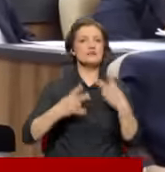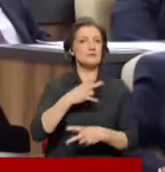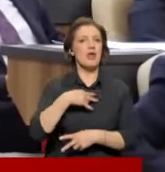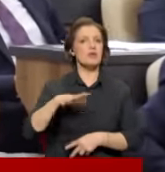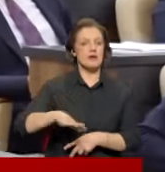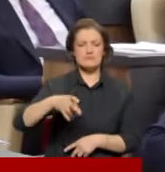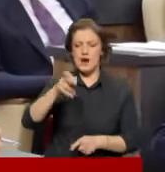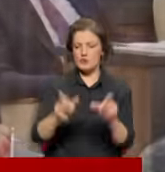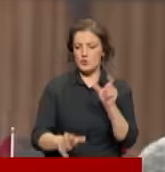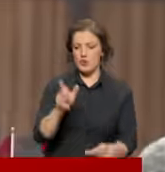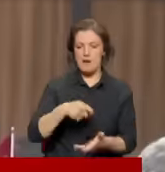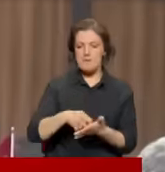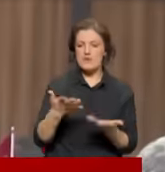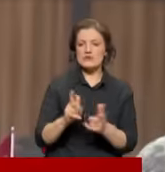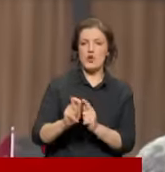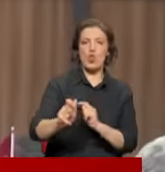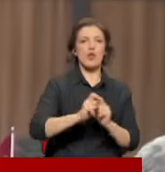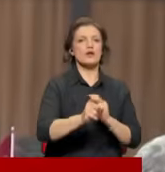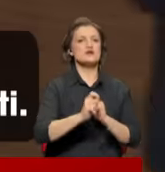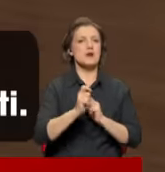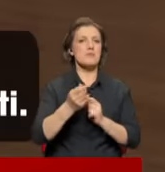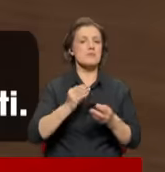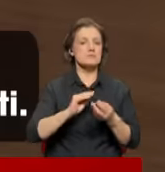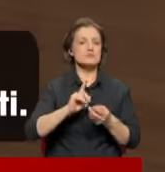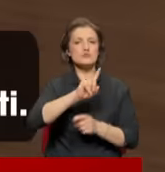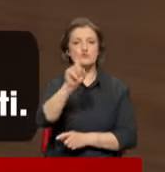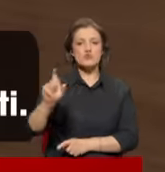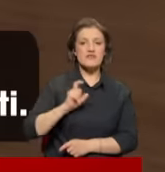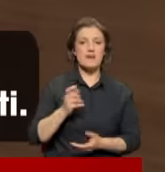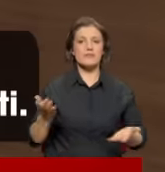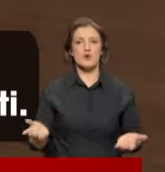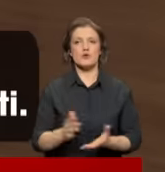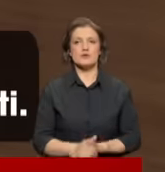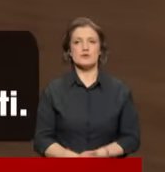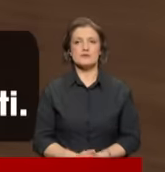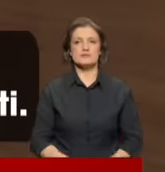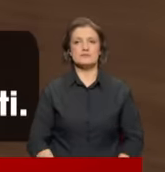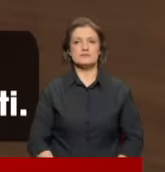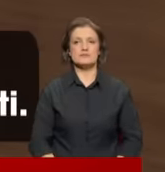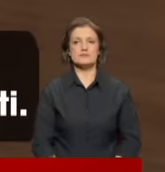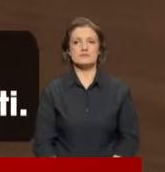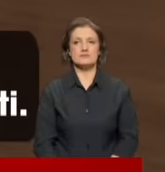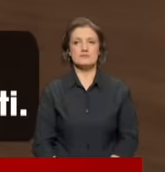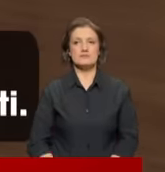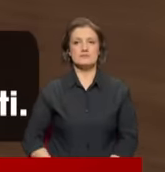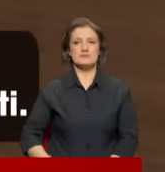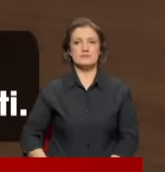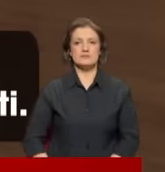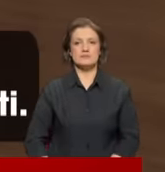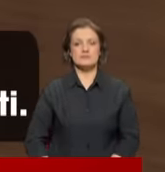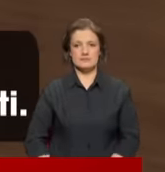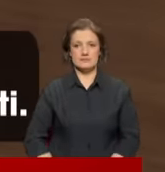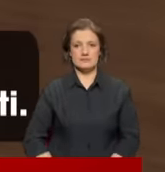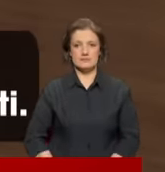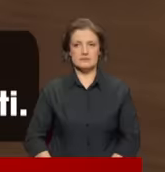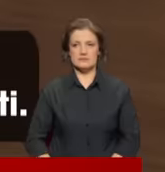belediyelerde personel maaşı nasıl ödenecek sorusunun yanıtı yok. 3 gün boyunca baş ağrısından böyle uyuyamaz olduk. Çünkü 110